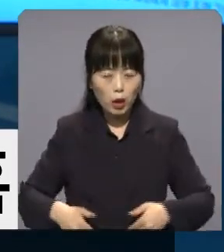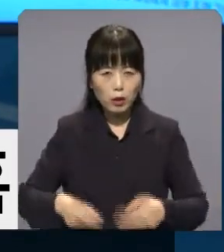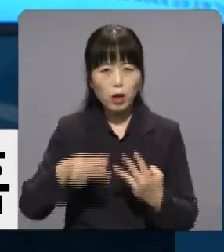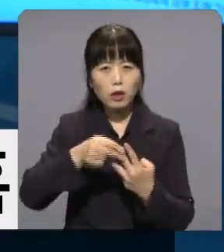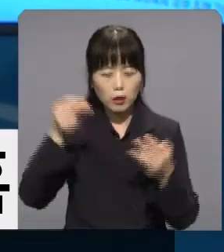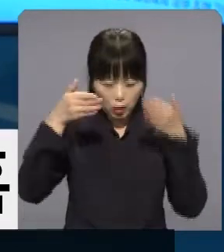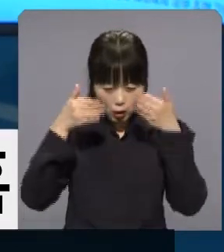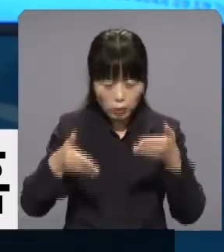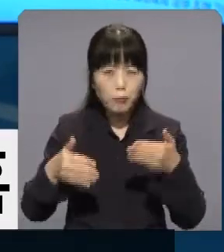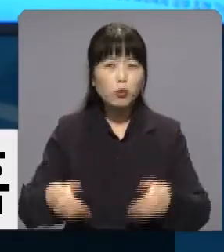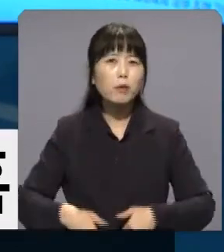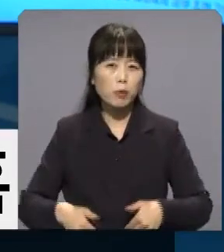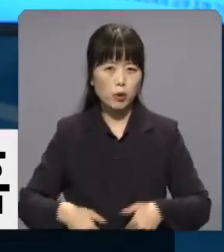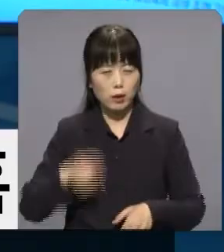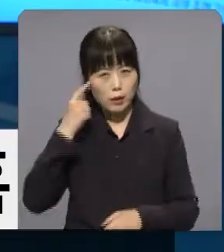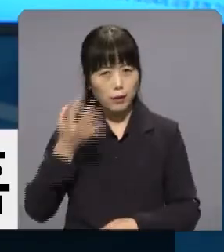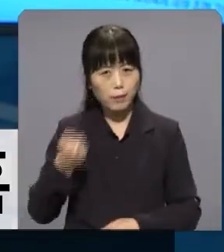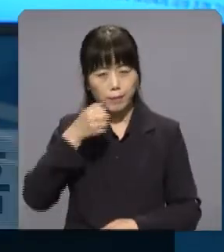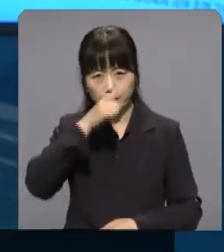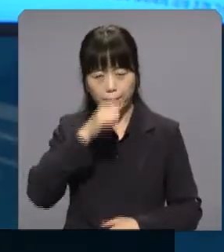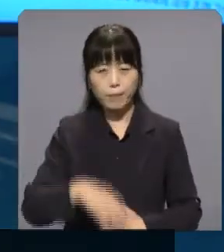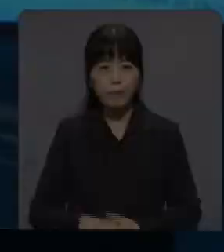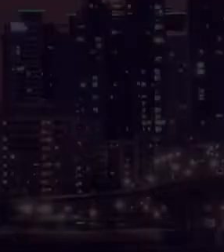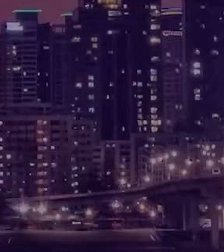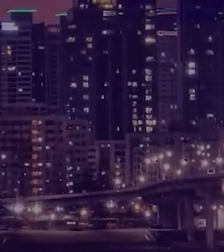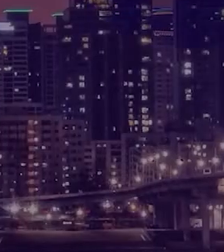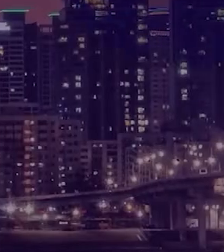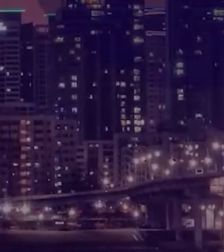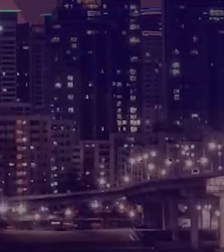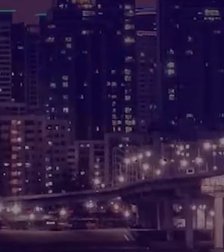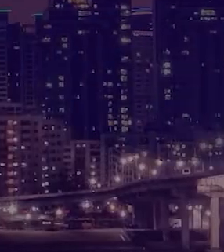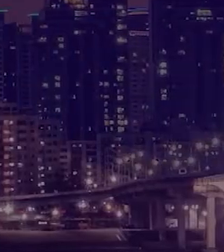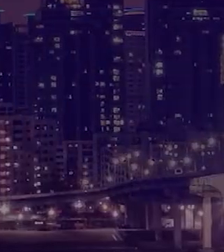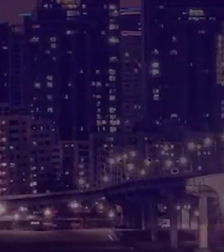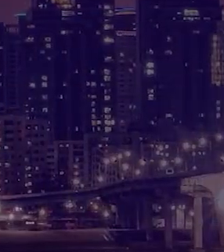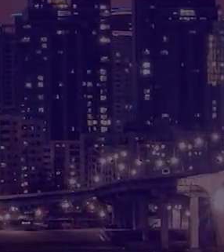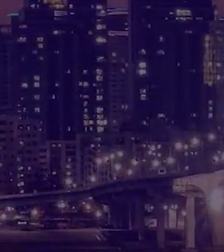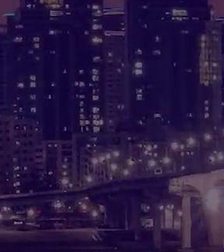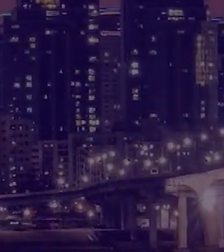집중을 할 필요가 있겠다 이런 생각을 하게 됩니다 예